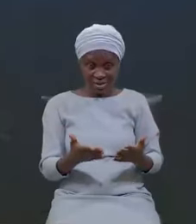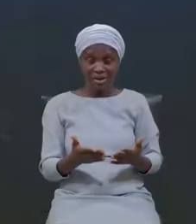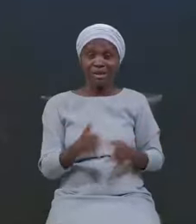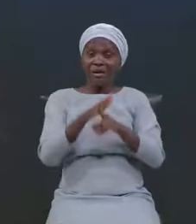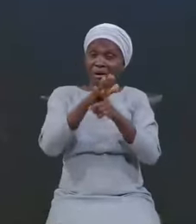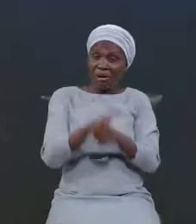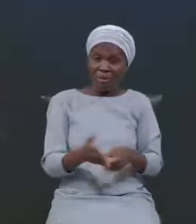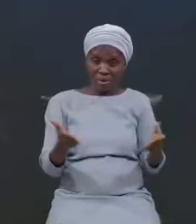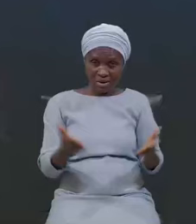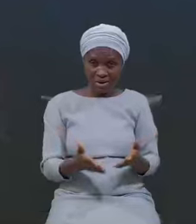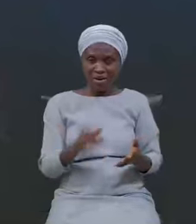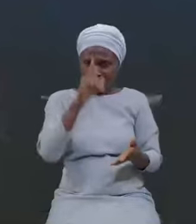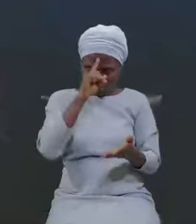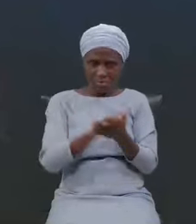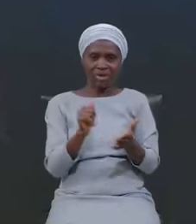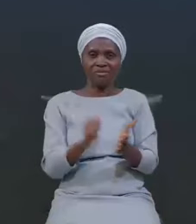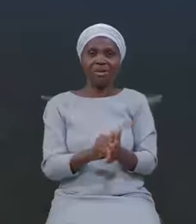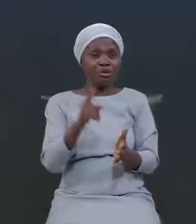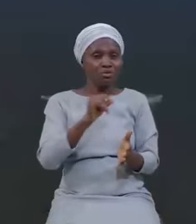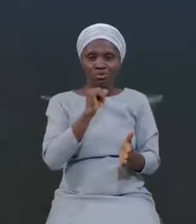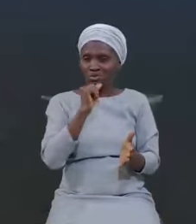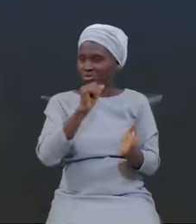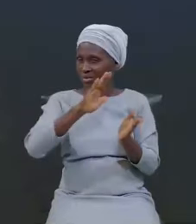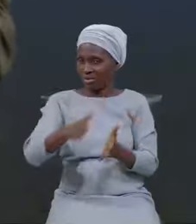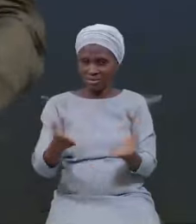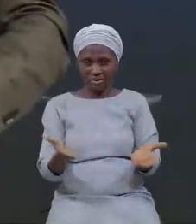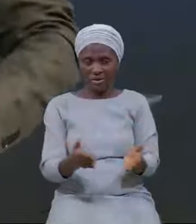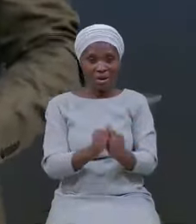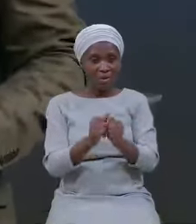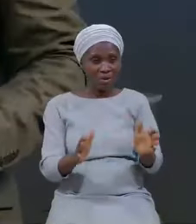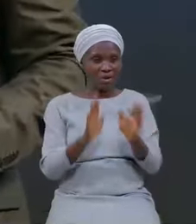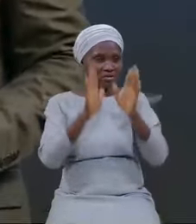ton miracle. Tu as donné ta vie à Christ.